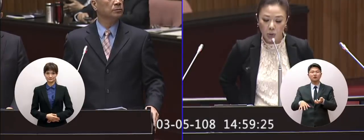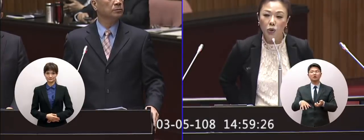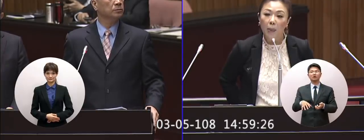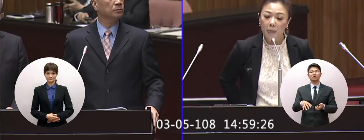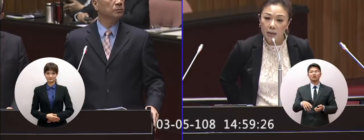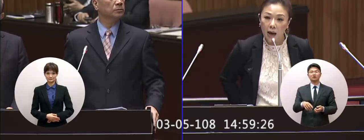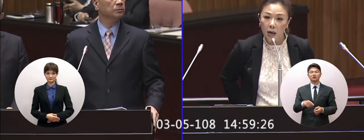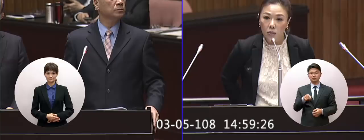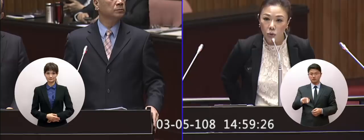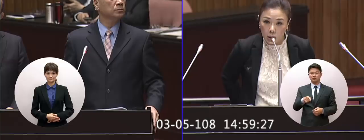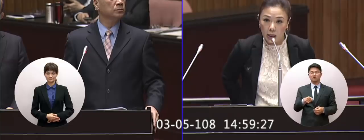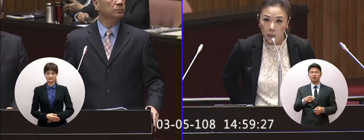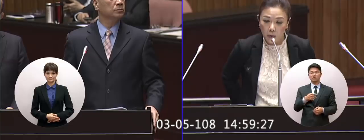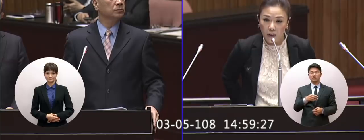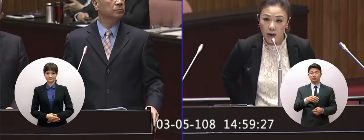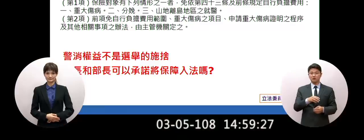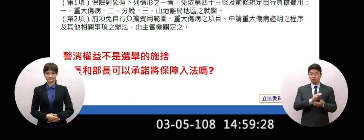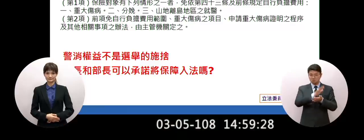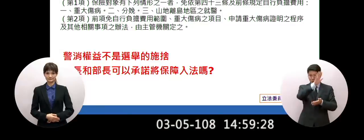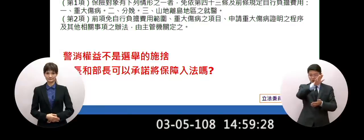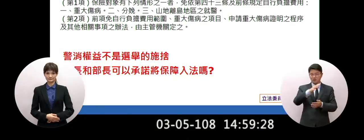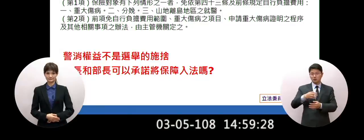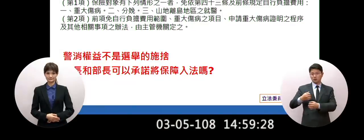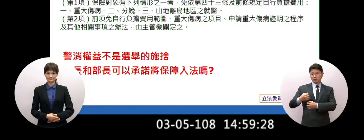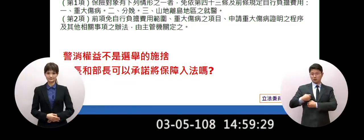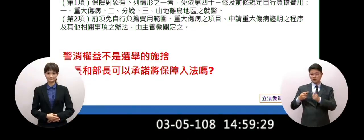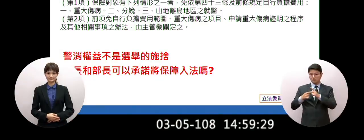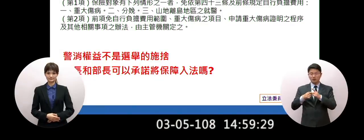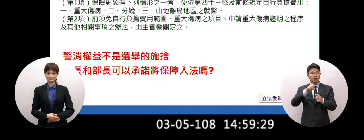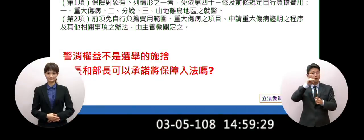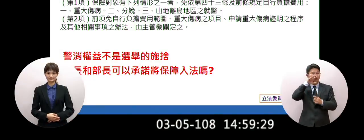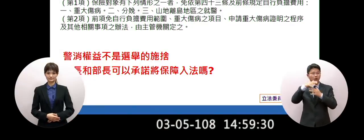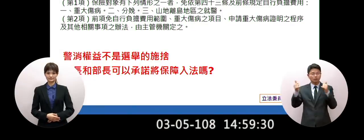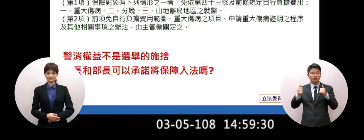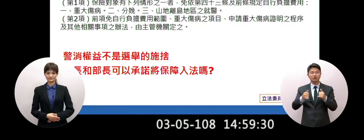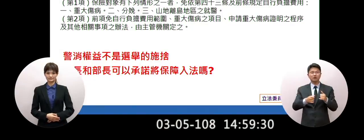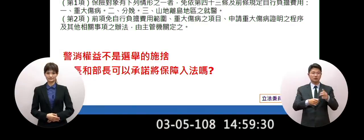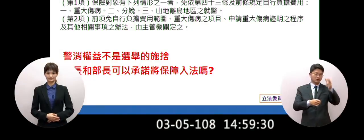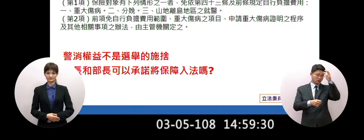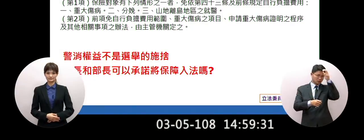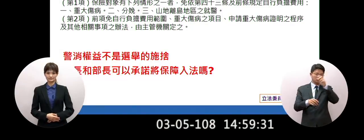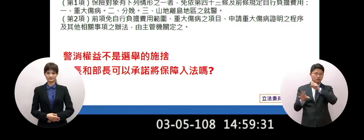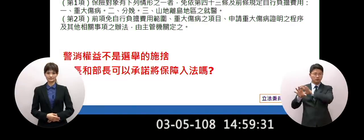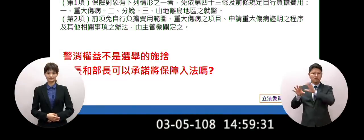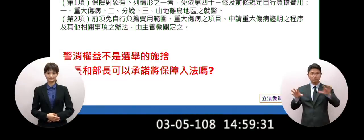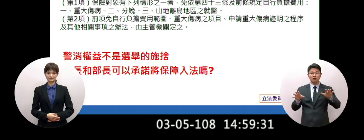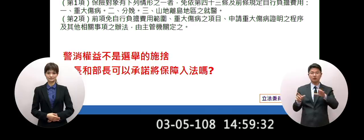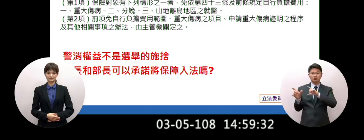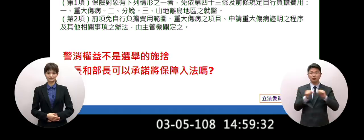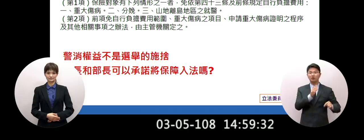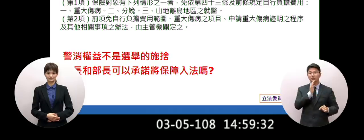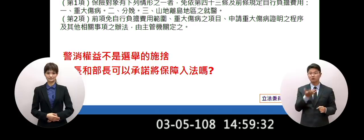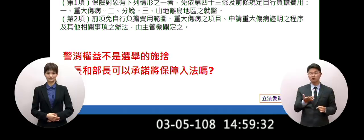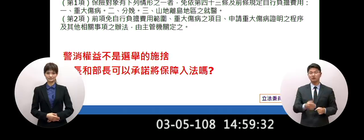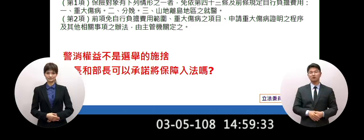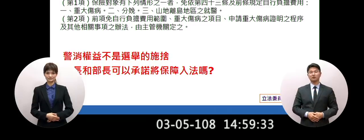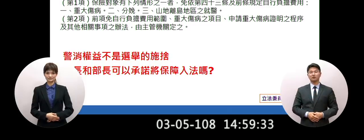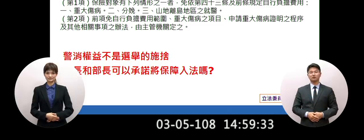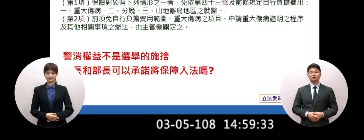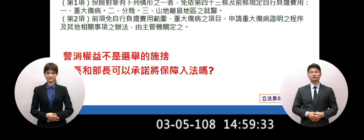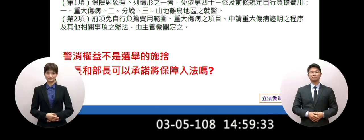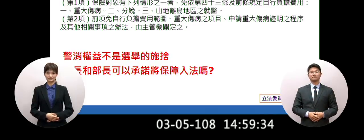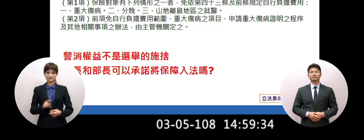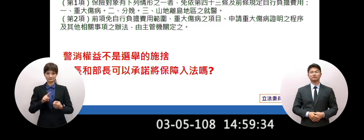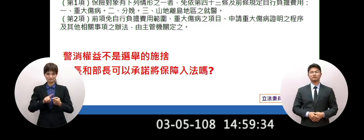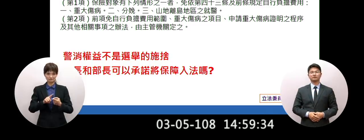来是不是就要比照军人的部分跟荣民的部分要给予相关的减免，对不对？ 对，警察、消